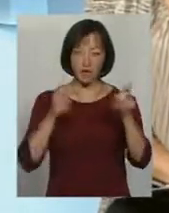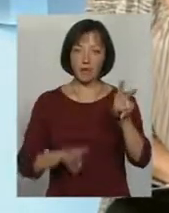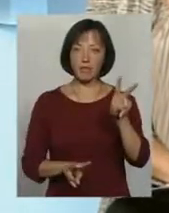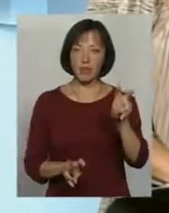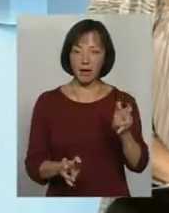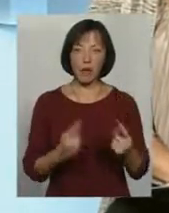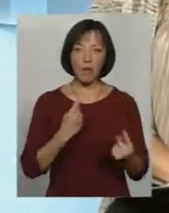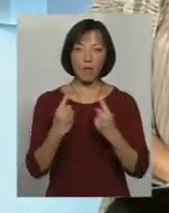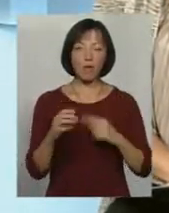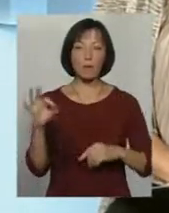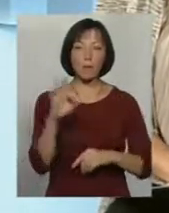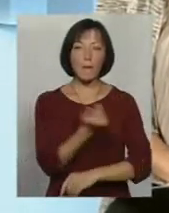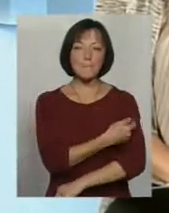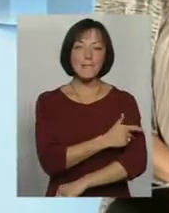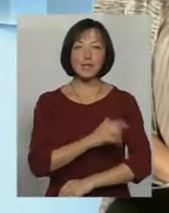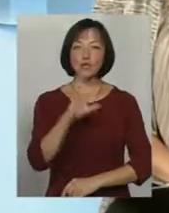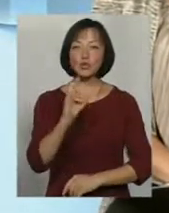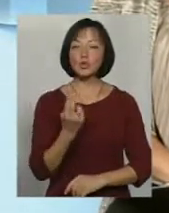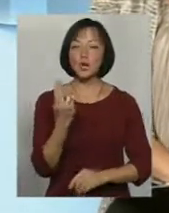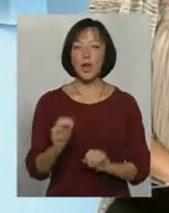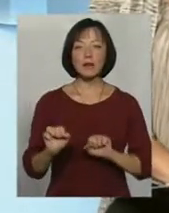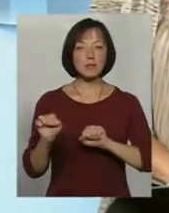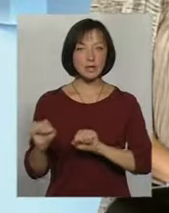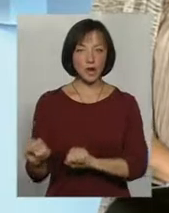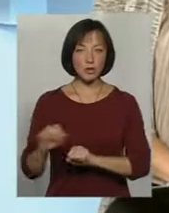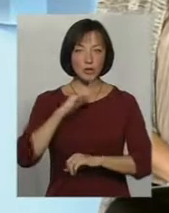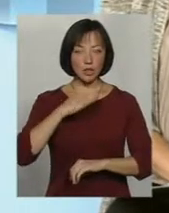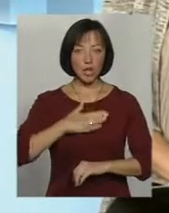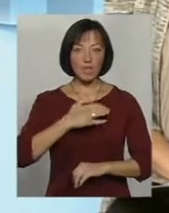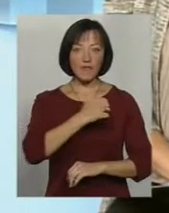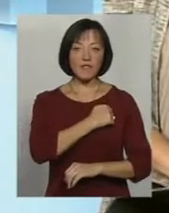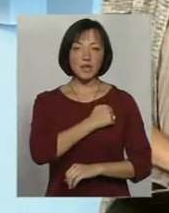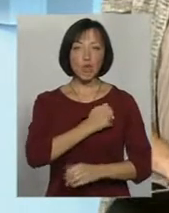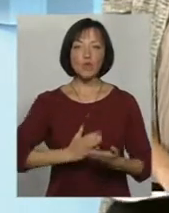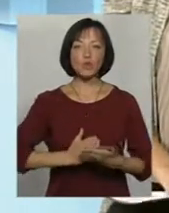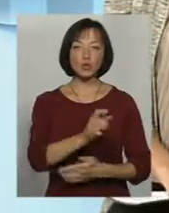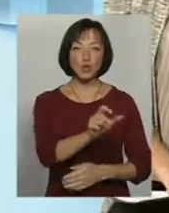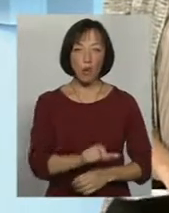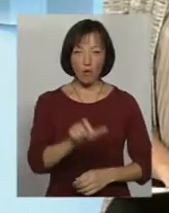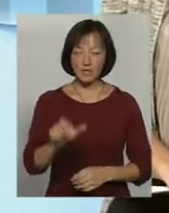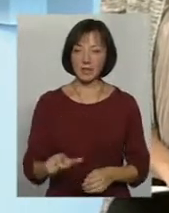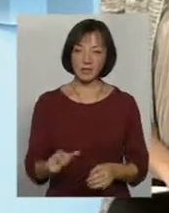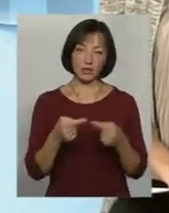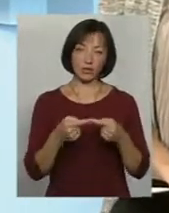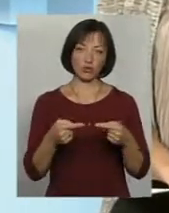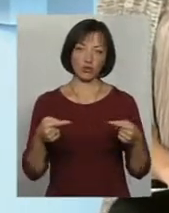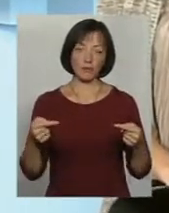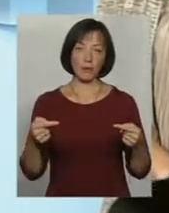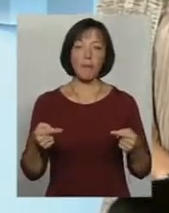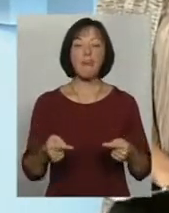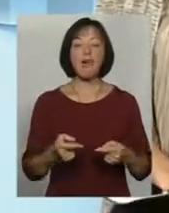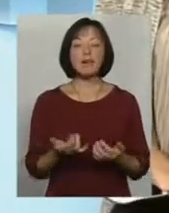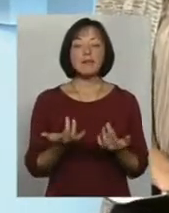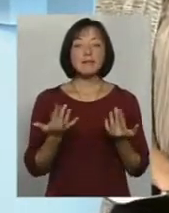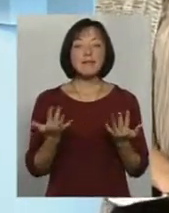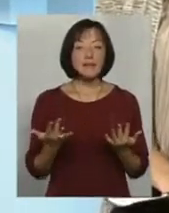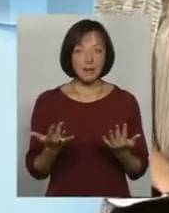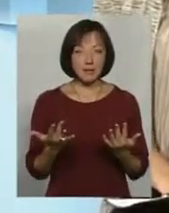нині говоримо про медико-соціальний захист наших військовослужбовців і не лише. Власне,